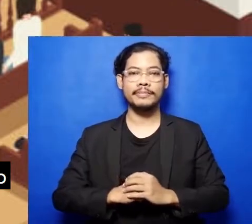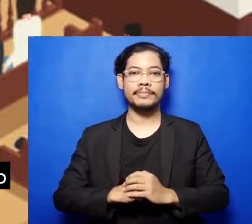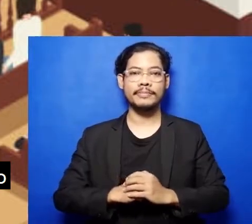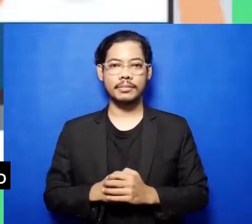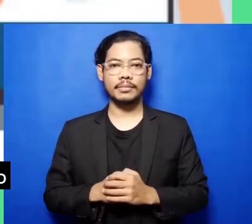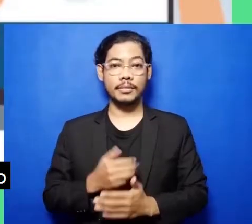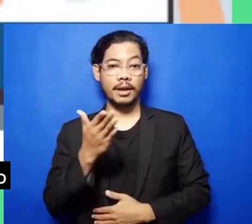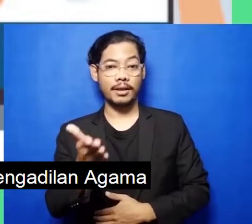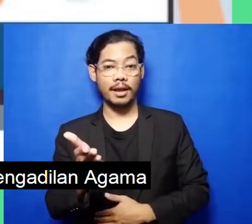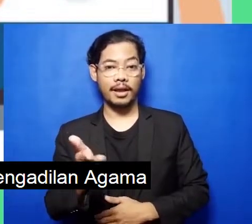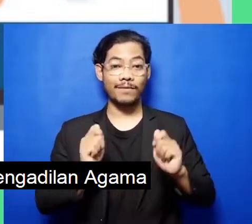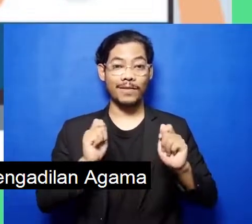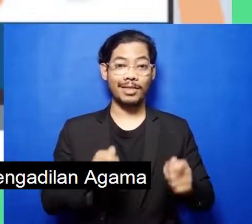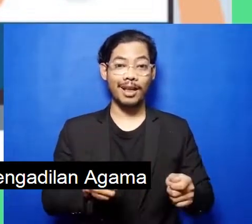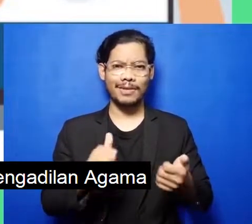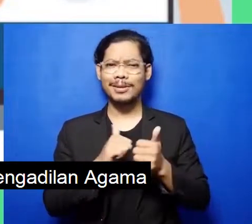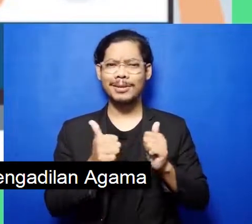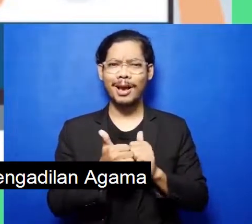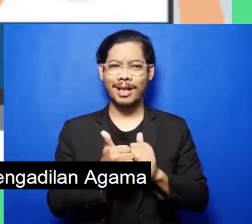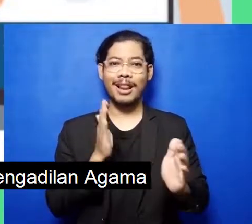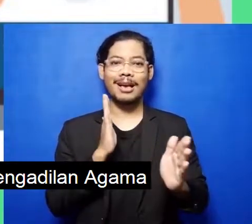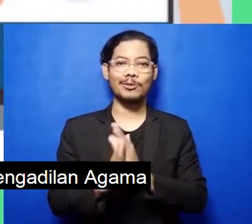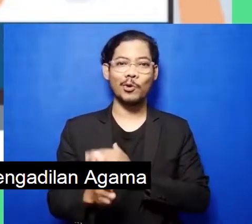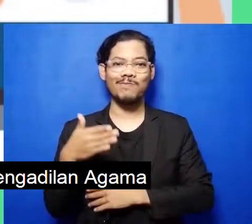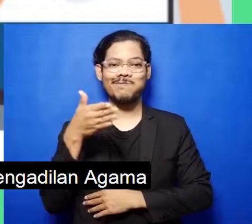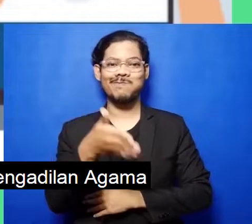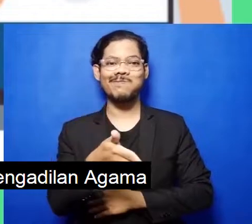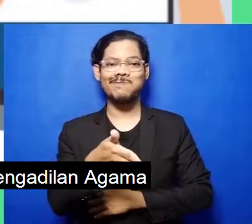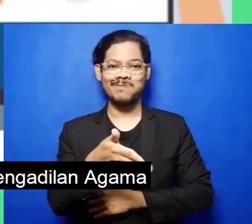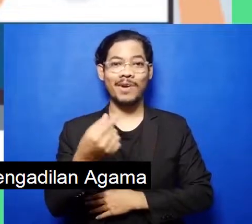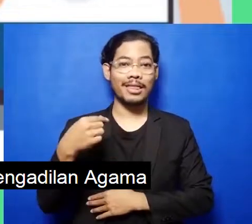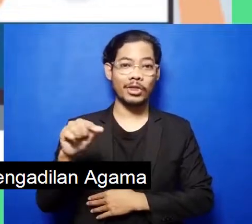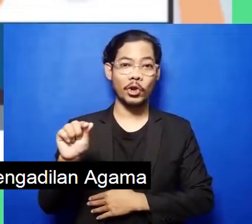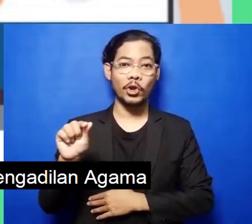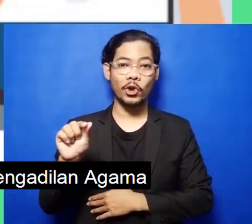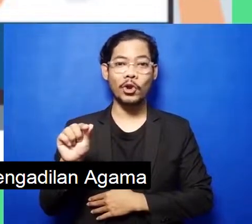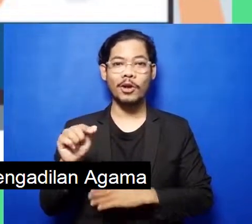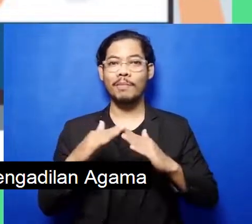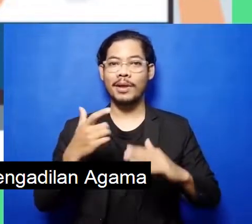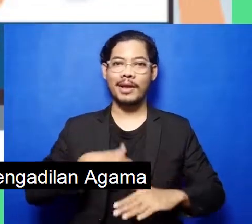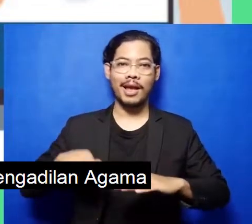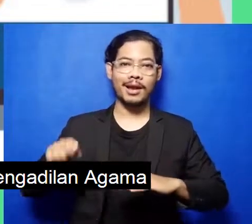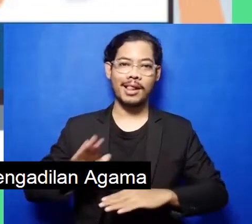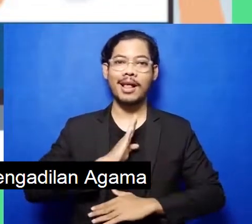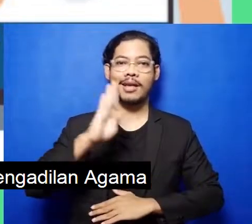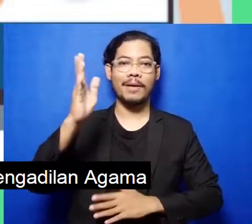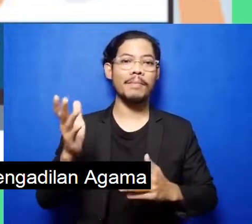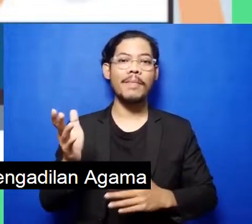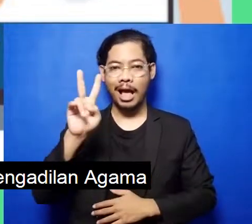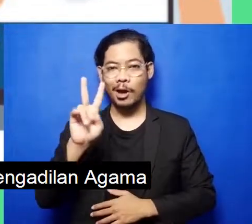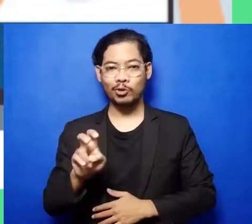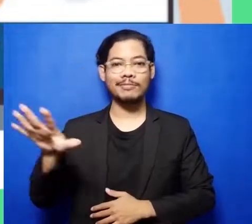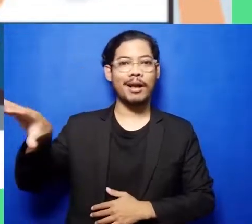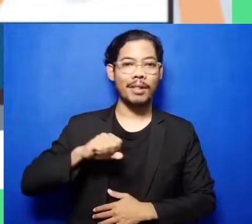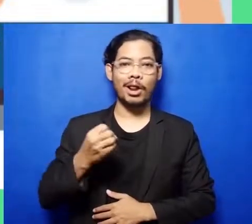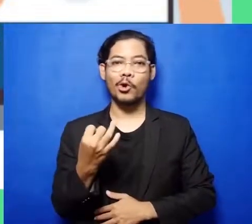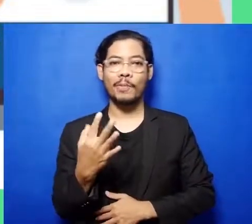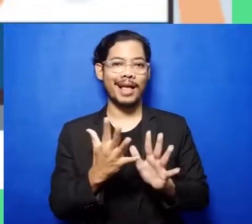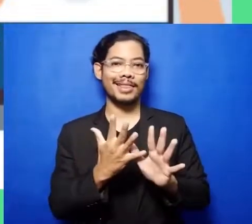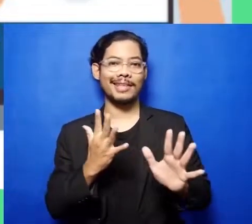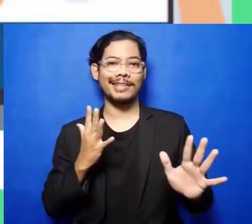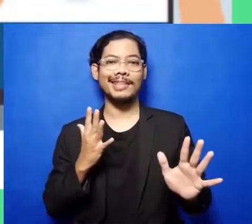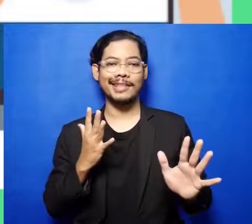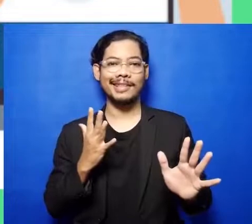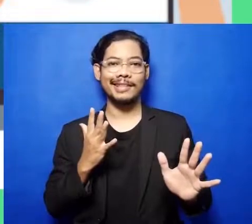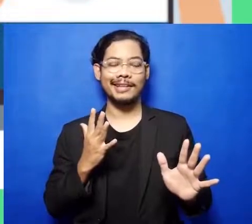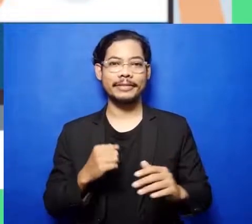Agama Situbondo. Bekto pancenengan adaftar perkara, kalaben dateng langsung dek ka Pangadilan Agama, pancenengan